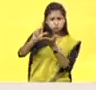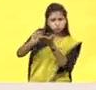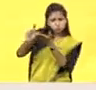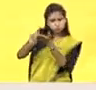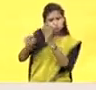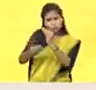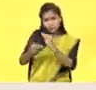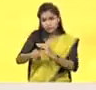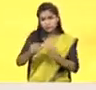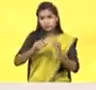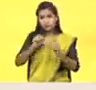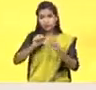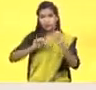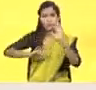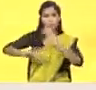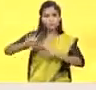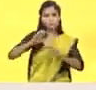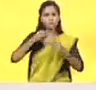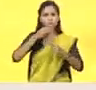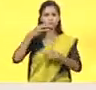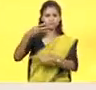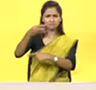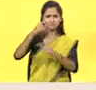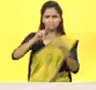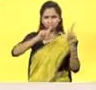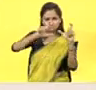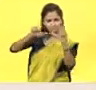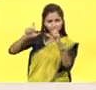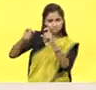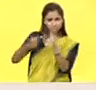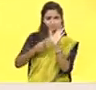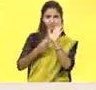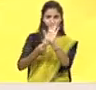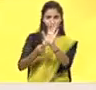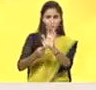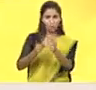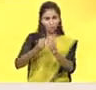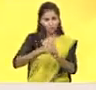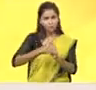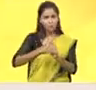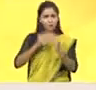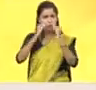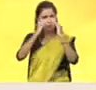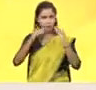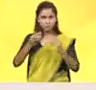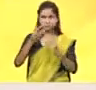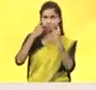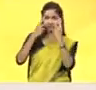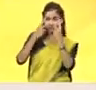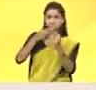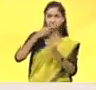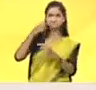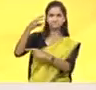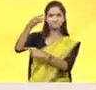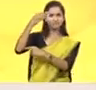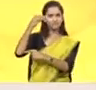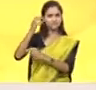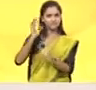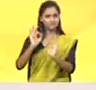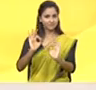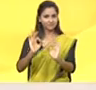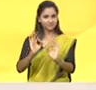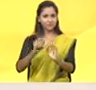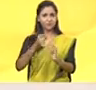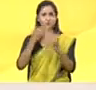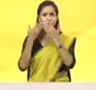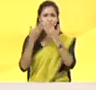से जुड़ी अद्भुत तस्वीरें सामने आई। हमने घरों पर तिरंगा लहराते देखा।